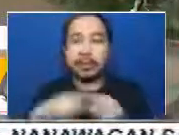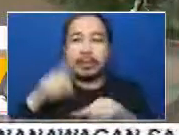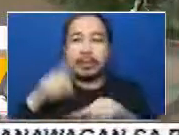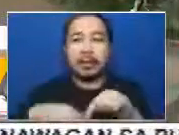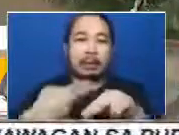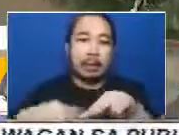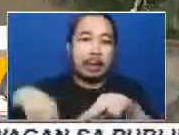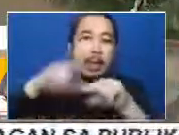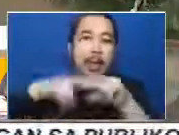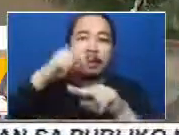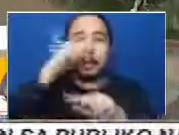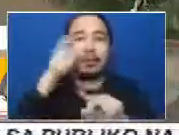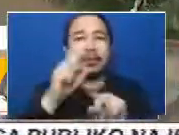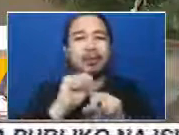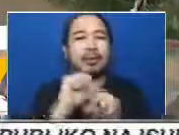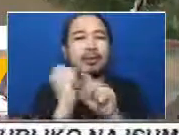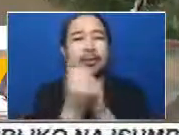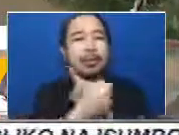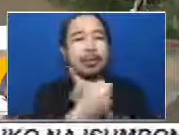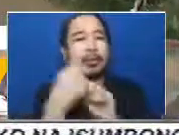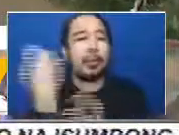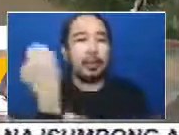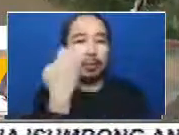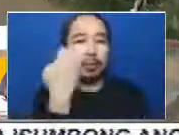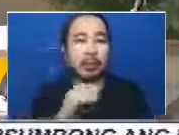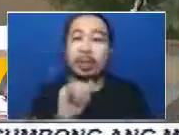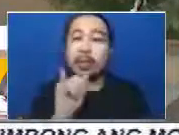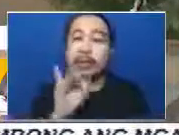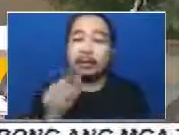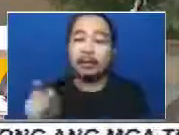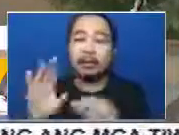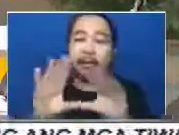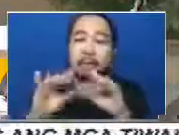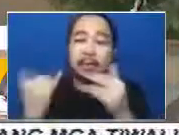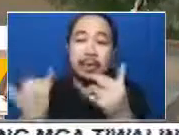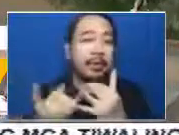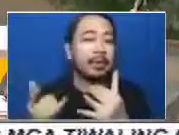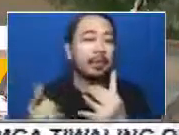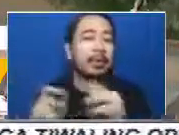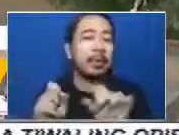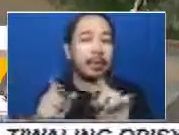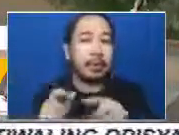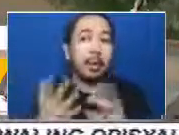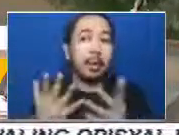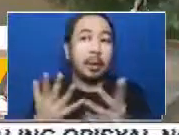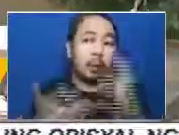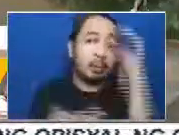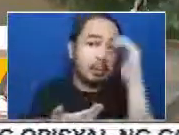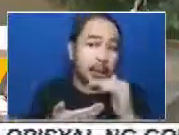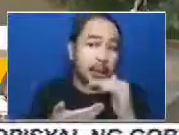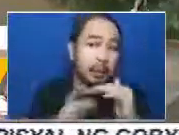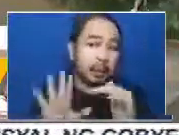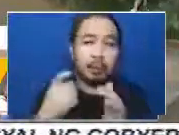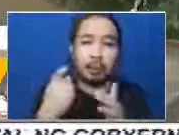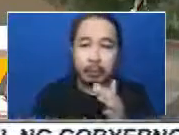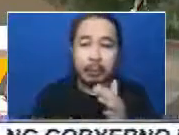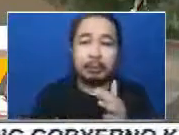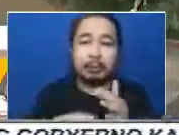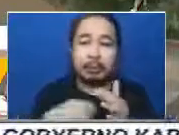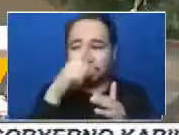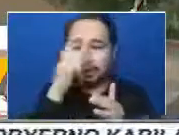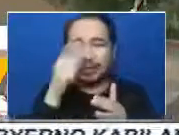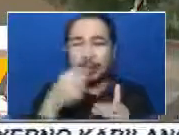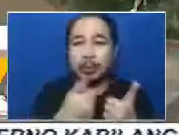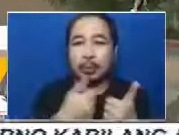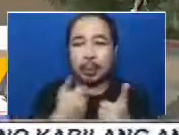malapit na po ang Pasko, ilang araw na lang, 29 days na lang, USEC. Opo, Pagka, Sir Adjo, pagka may nakikita sila